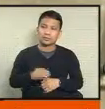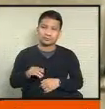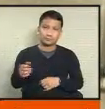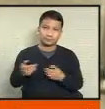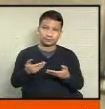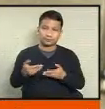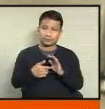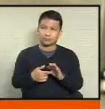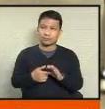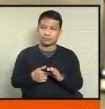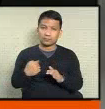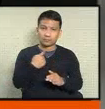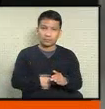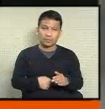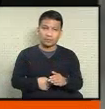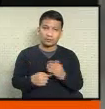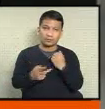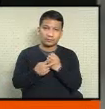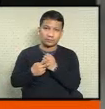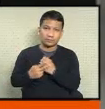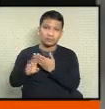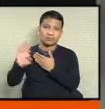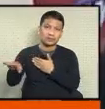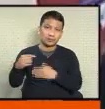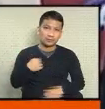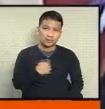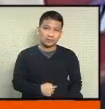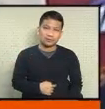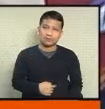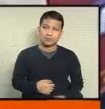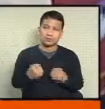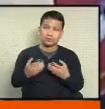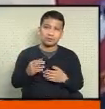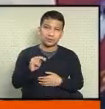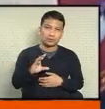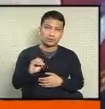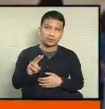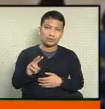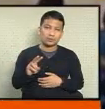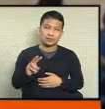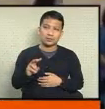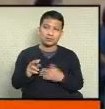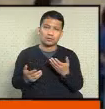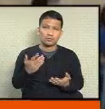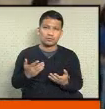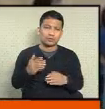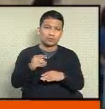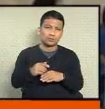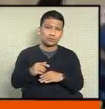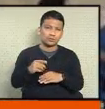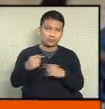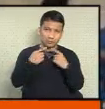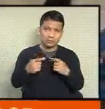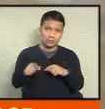Agawan ngayon ang Chinese national sa pag-book ng flights pabalik ng China sa kabila ng NCOV outbreak doon. Kahit kasi nagbaba na ang